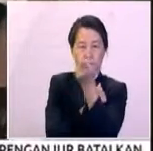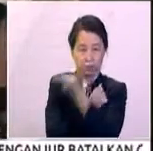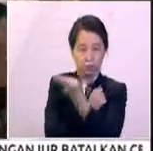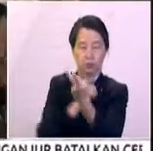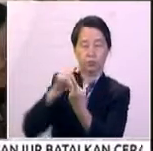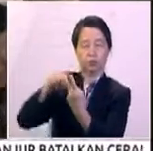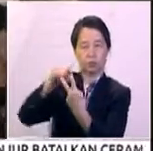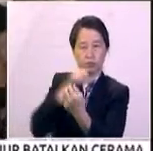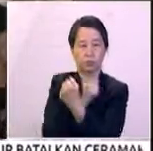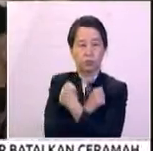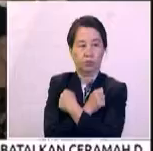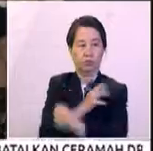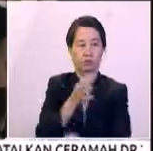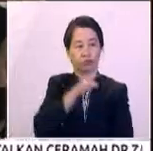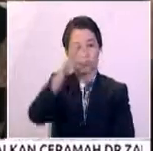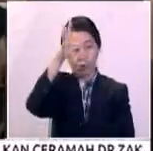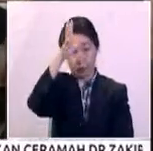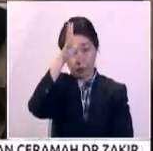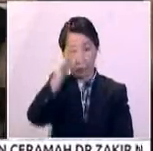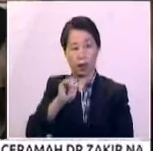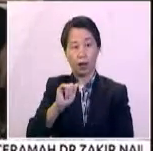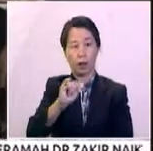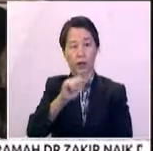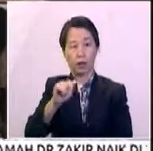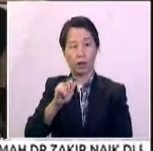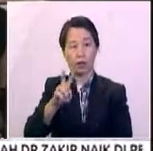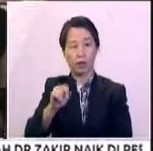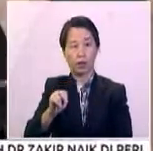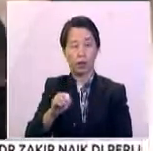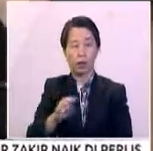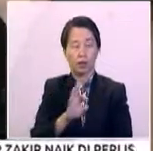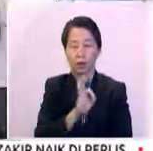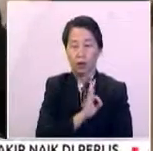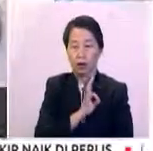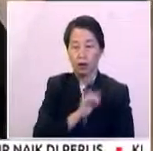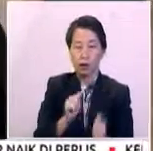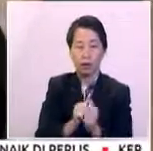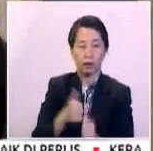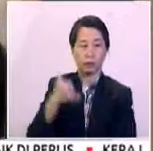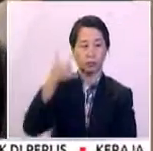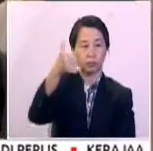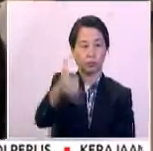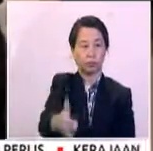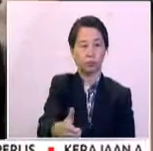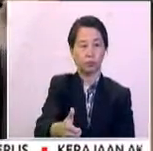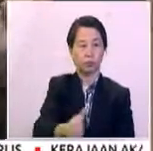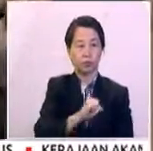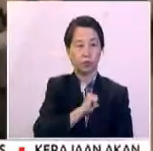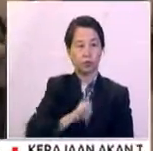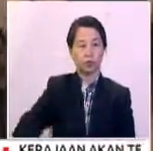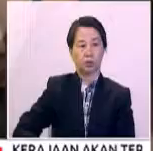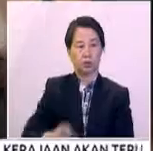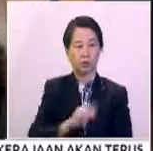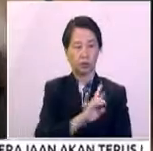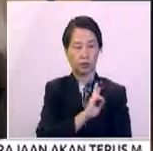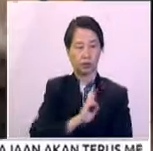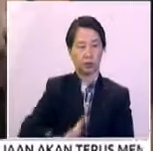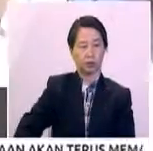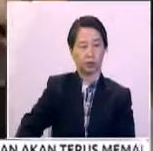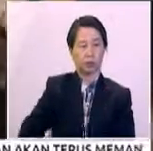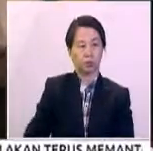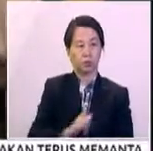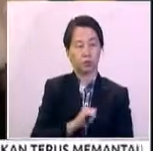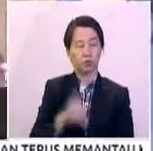berdua. Sementara itu, bapa kepada Muhammad Aizan, Kasim Karim, teruja dengan keberangkatan Yang di-Pertuan Agong dan Raja Permaisuri